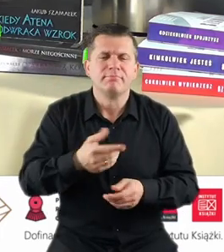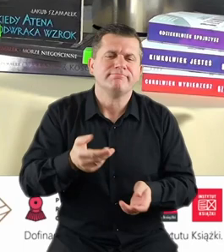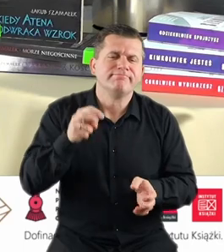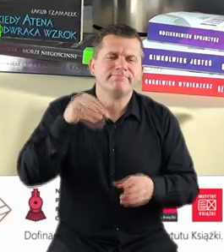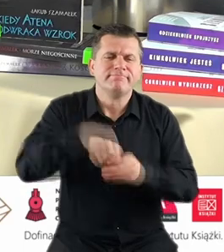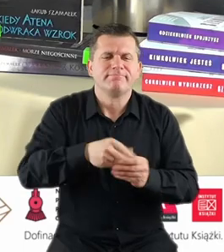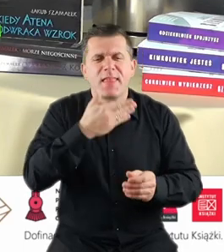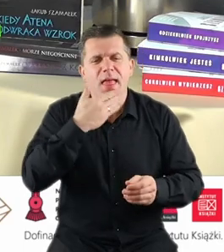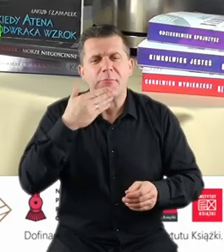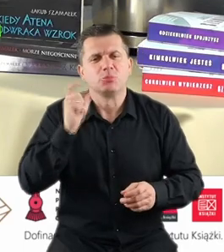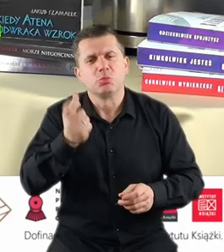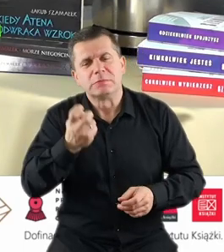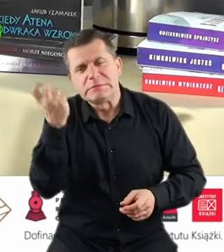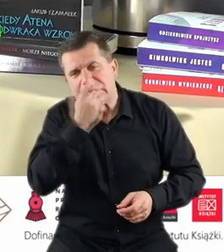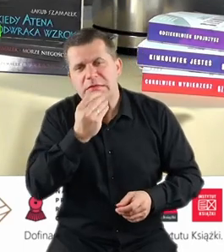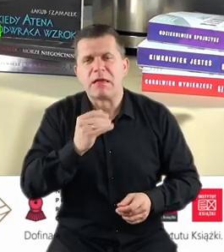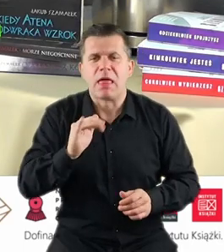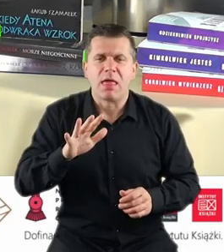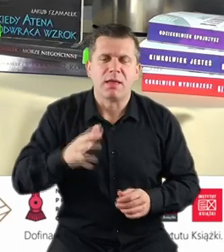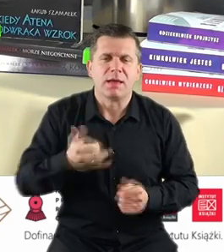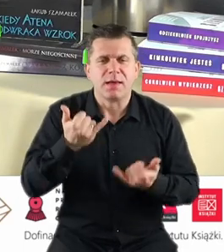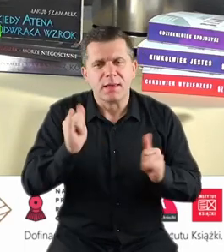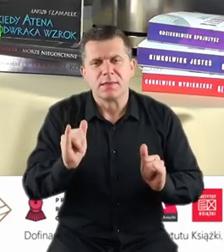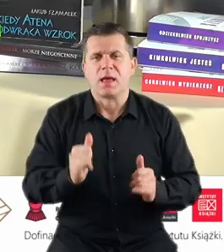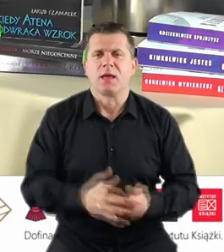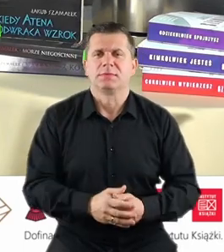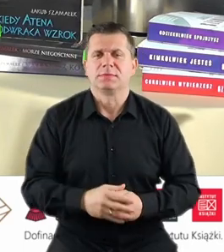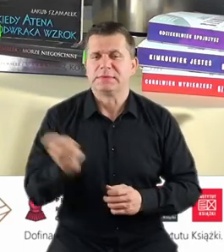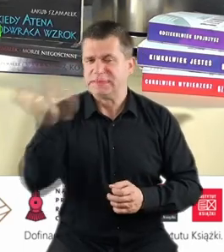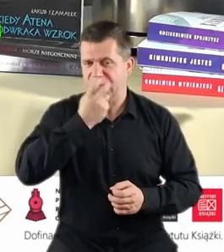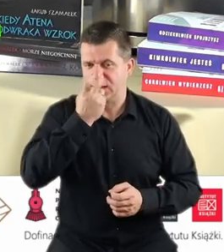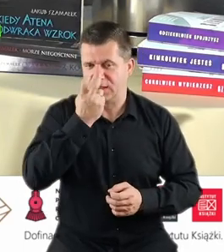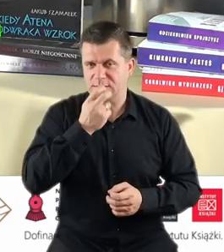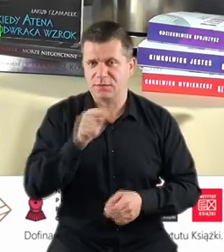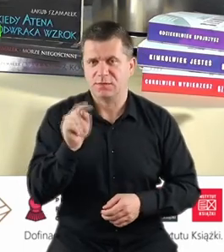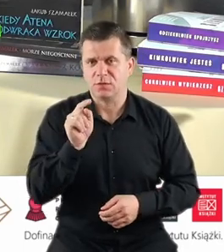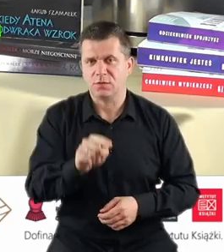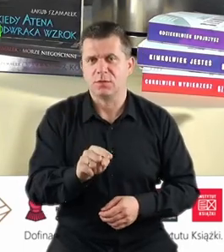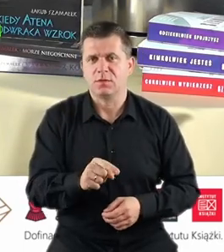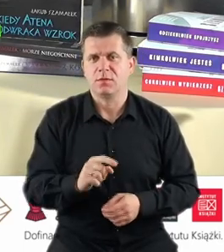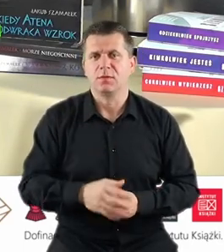tutaj możliwości jakby